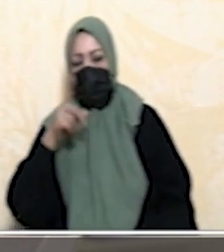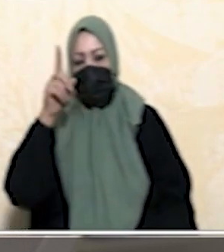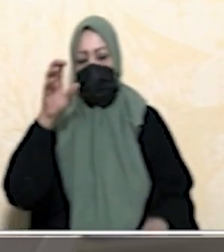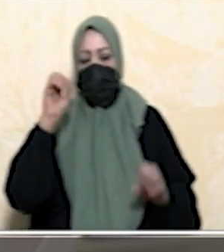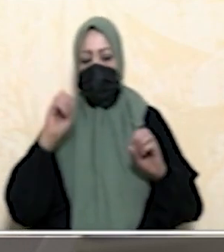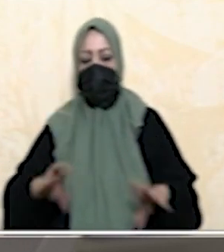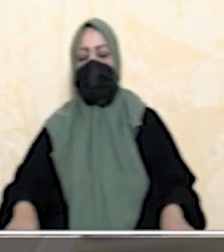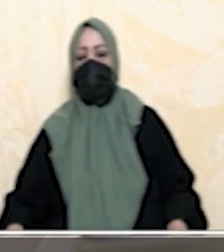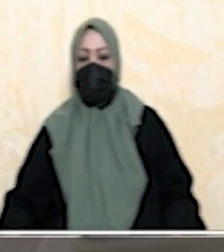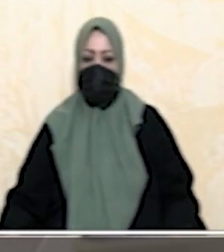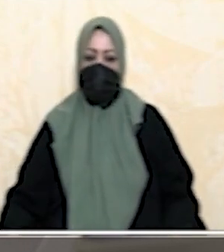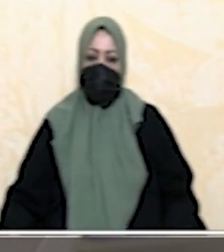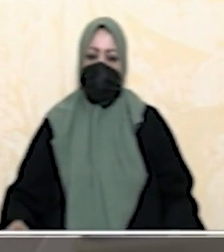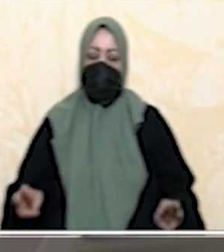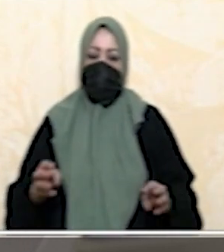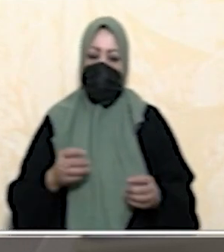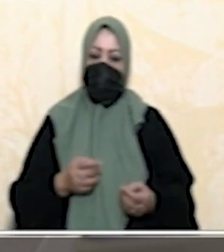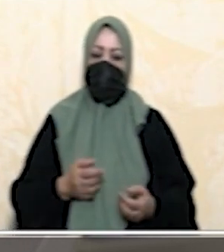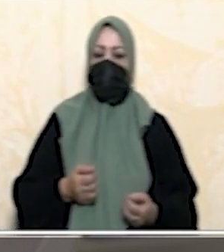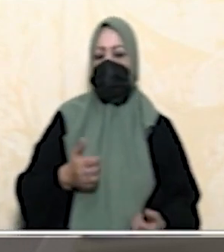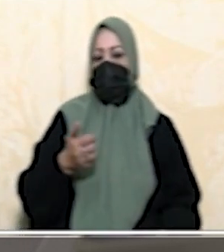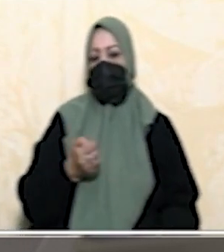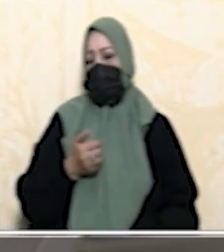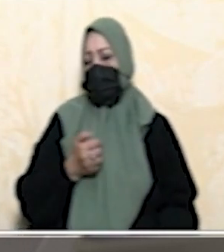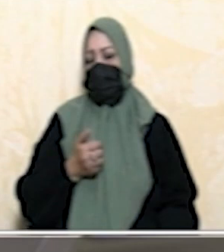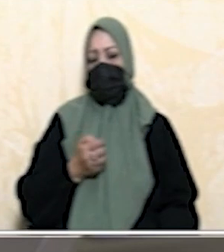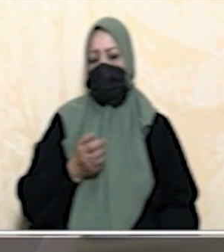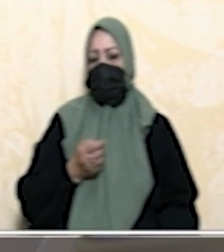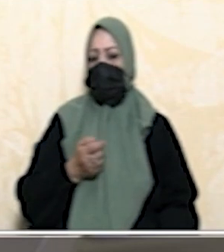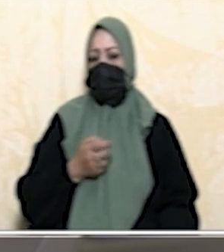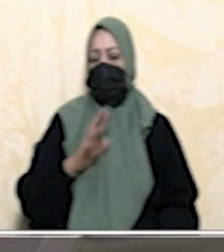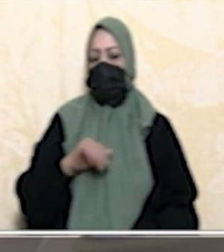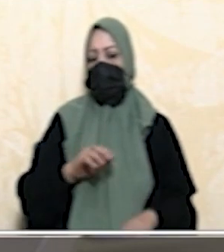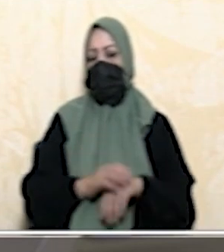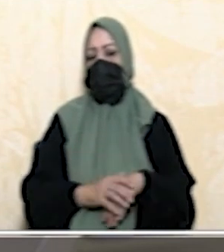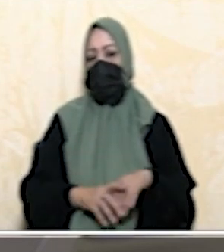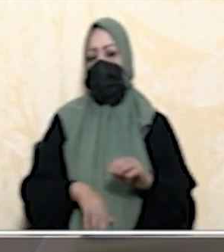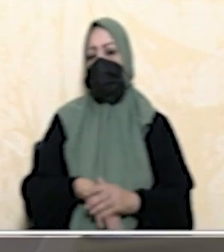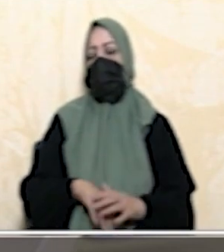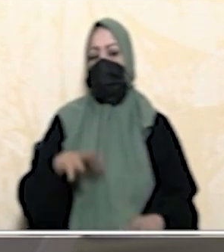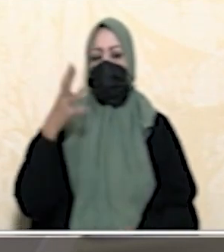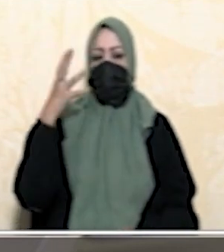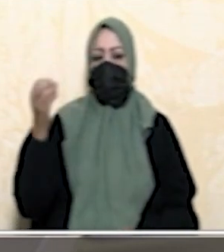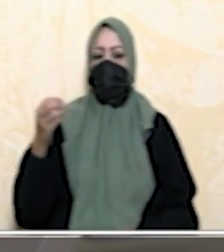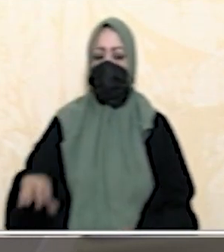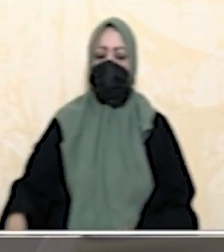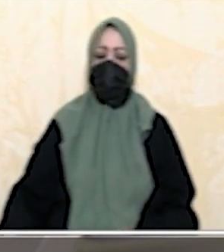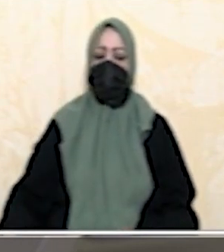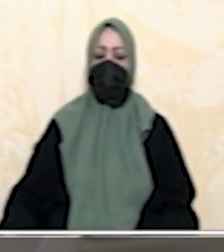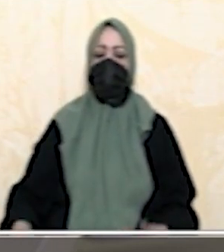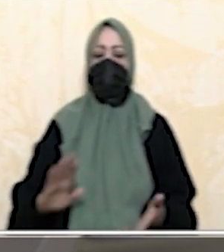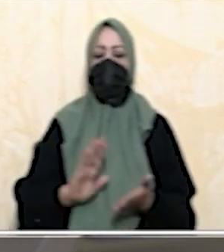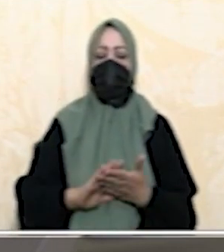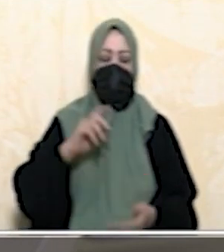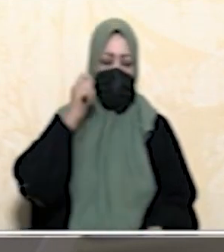وأن يسبح، ومن ليس في يده سبحة قد ينسى التسبيح، فهي معينة على الذكر. وصدق الذي قال نعم